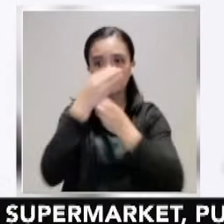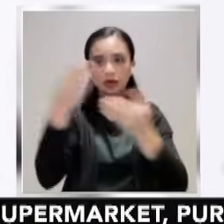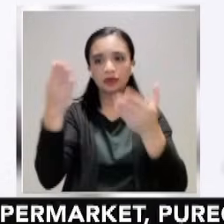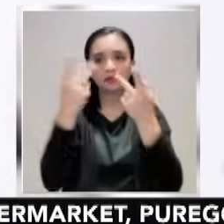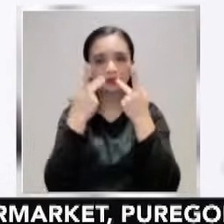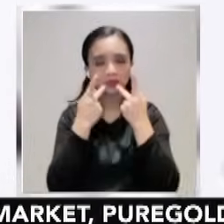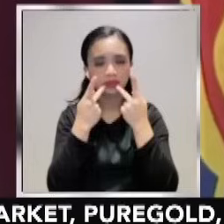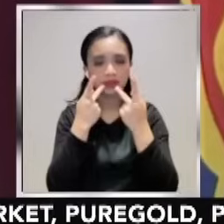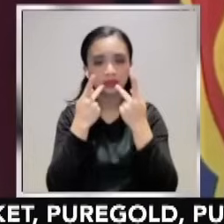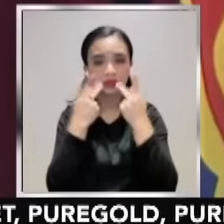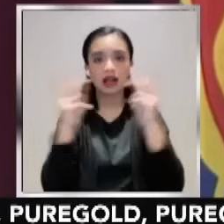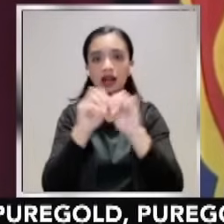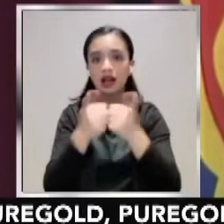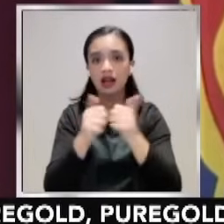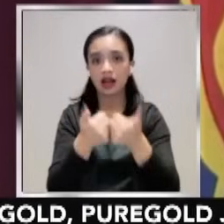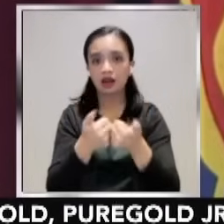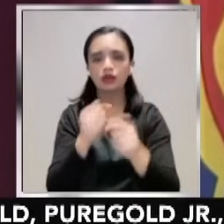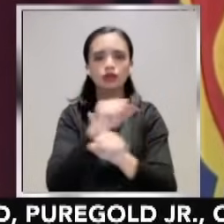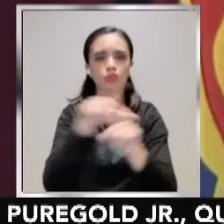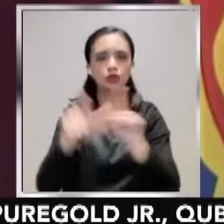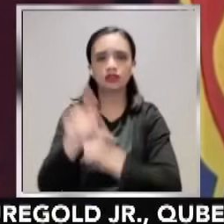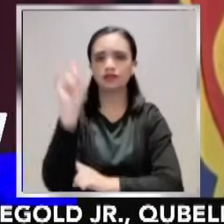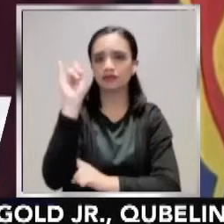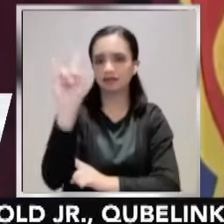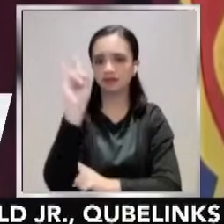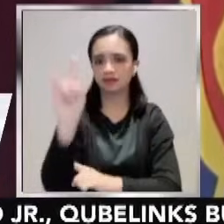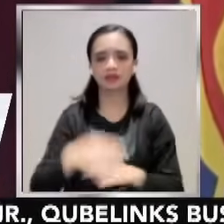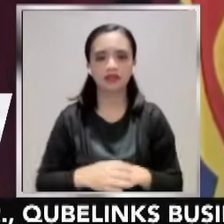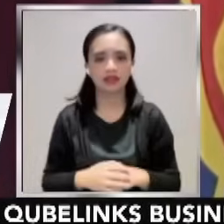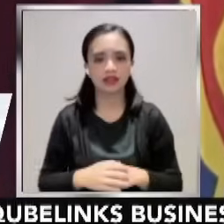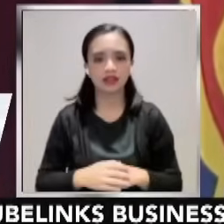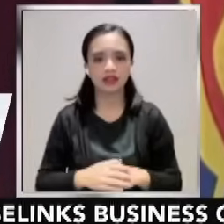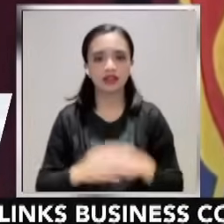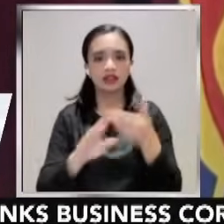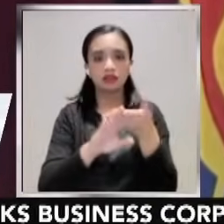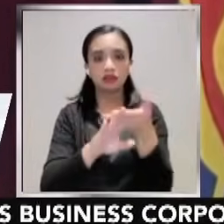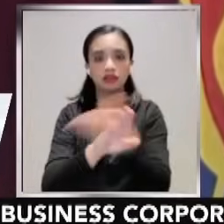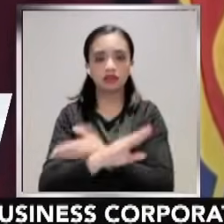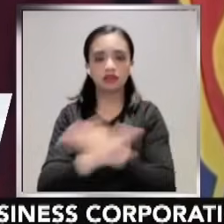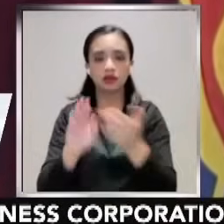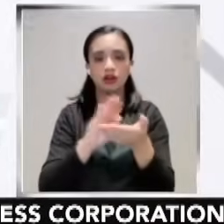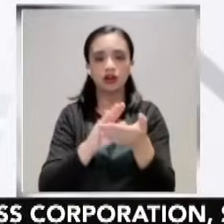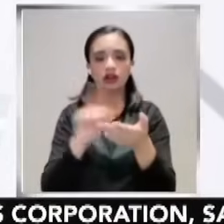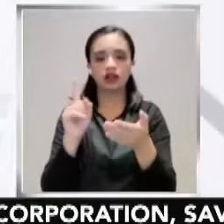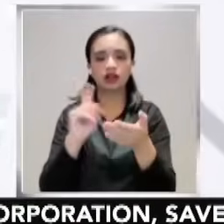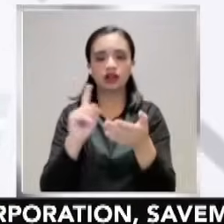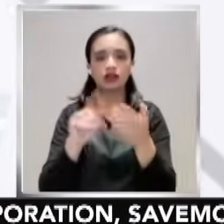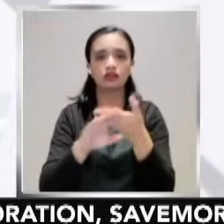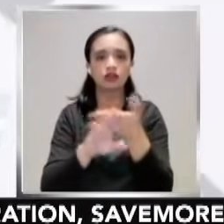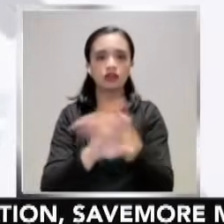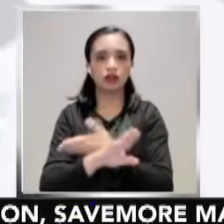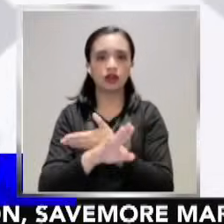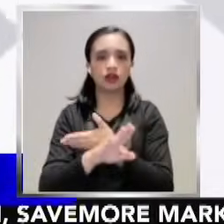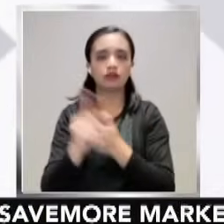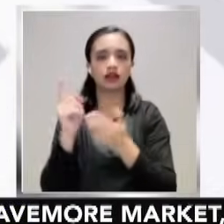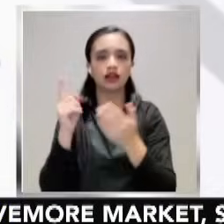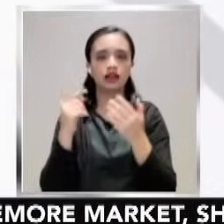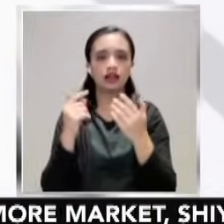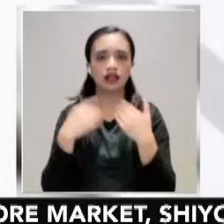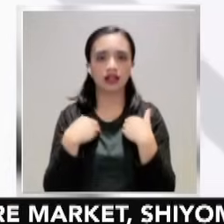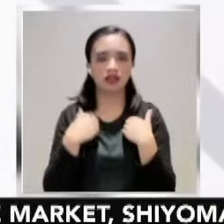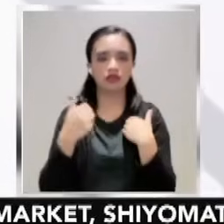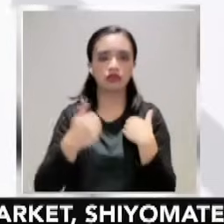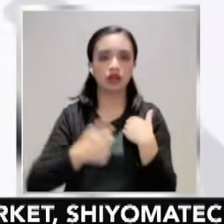ng Social Media Bago pa umano maupo sa pwesto si Pangulong Bongbong Marcos sinusuportahan raw ni